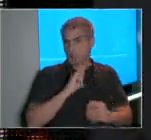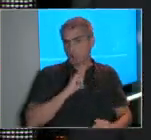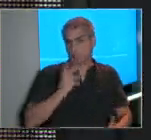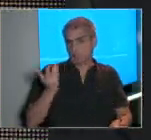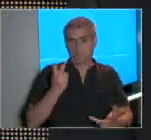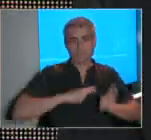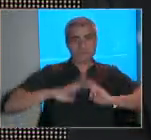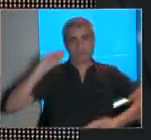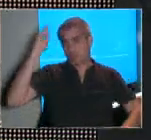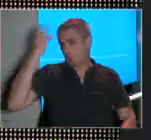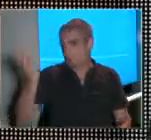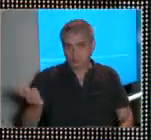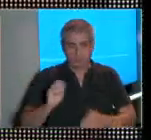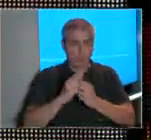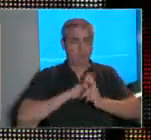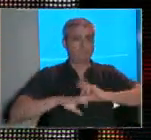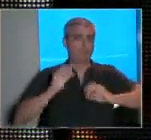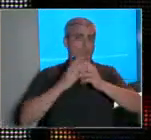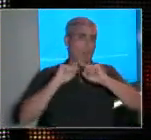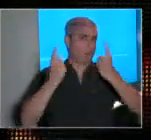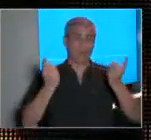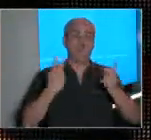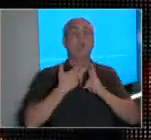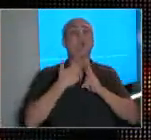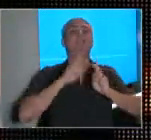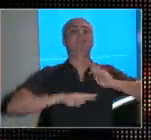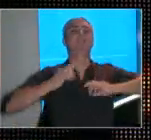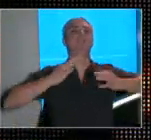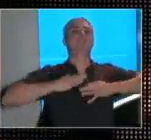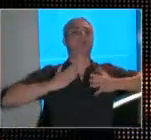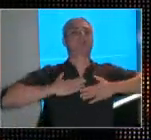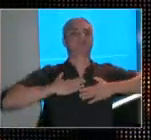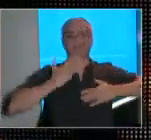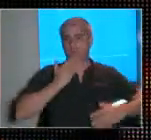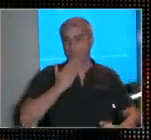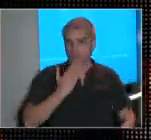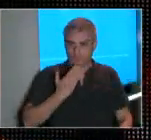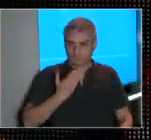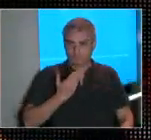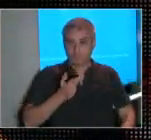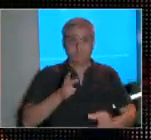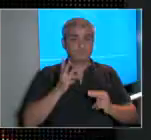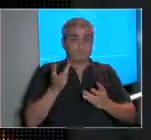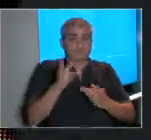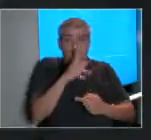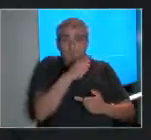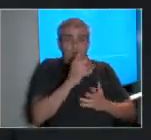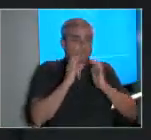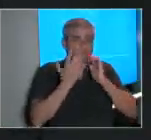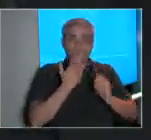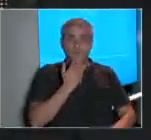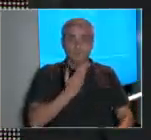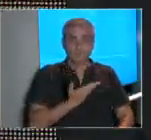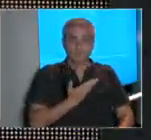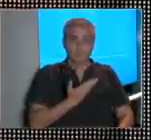מעוניינים בסבל של הפלסטינים או בסבלו של עם אחר, רק בסבל שלהם עצמם. על אחת כמה או כמה, התקשורת